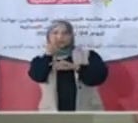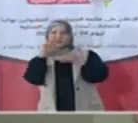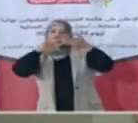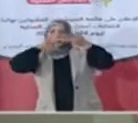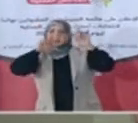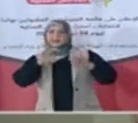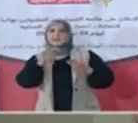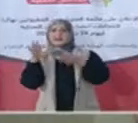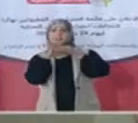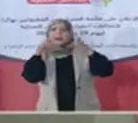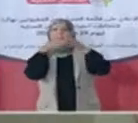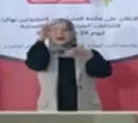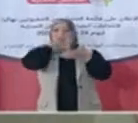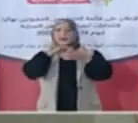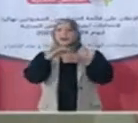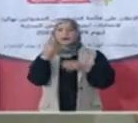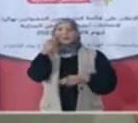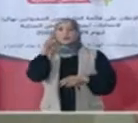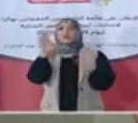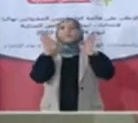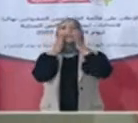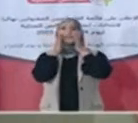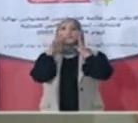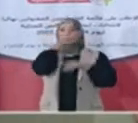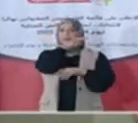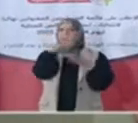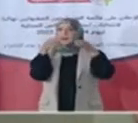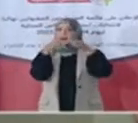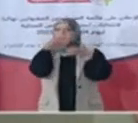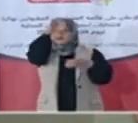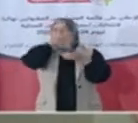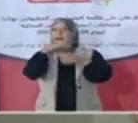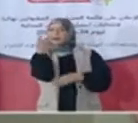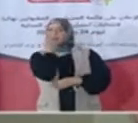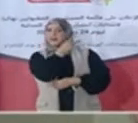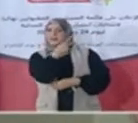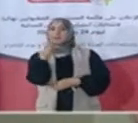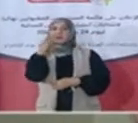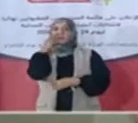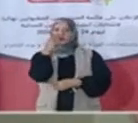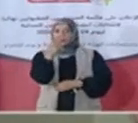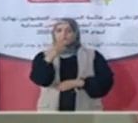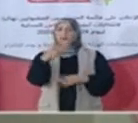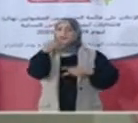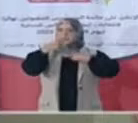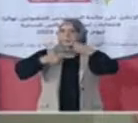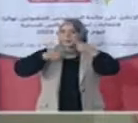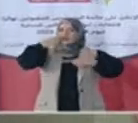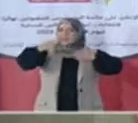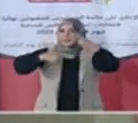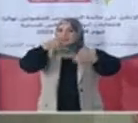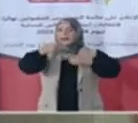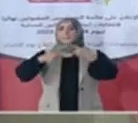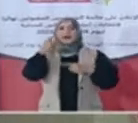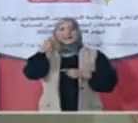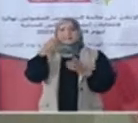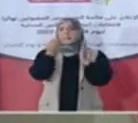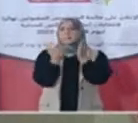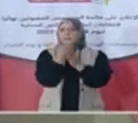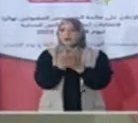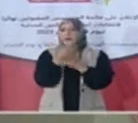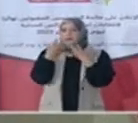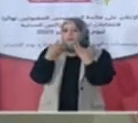www.easy.tn، وخاصة يزوروا صفحتها لأنه كل المعطيات تنشر ومحينة على الصفحة، وإذا كان مازال عندهم